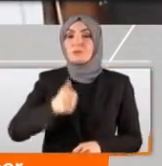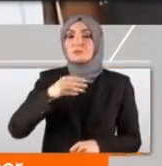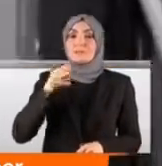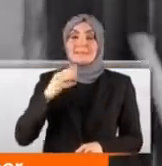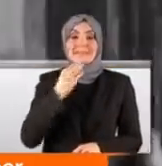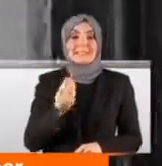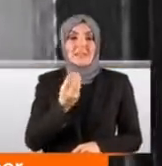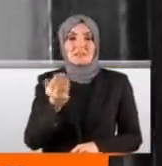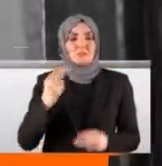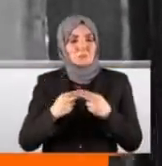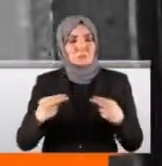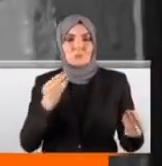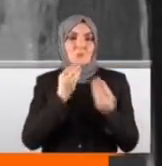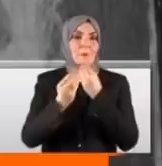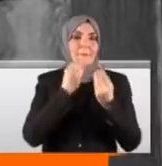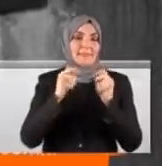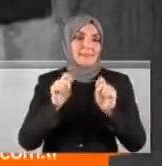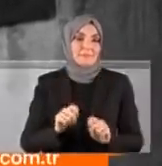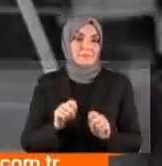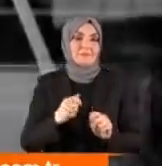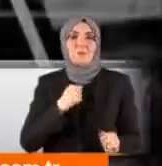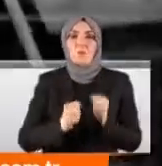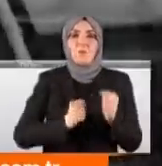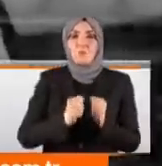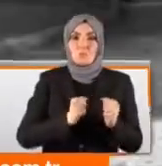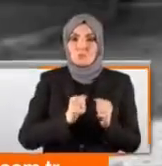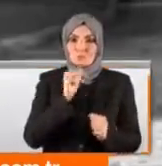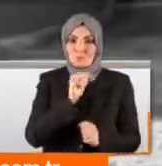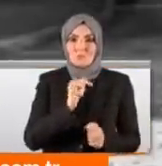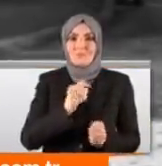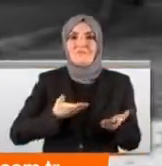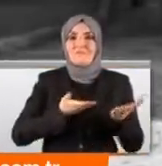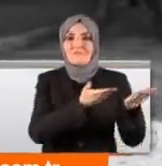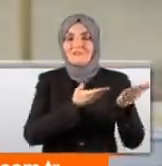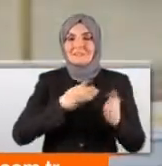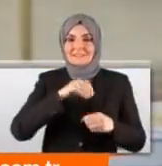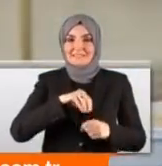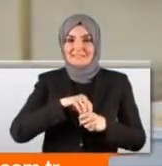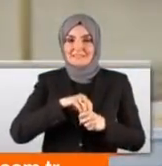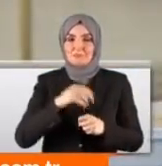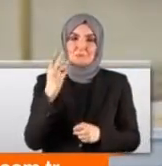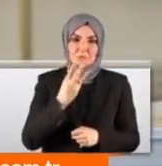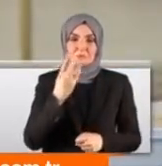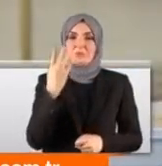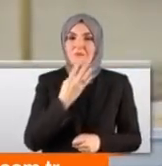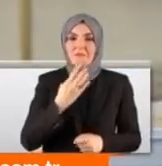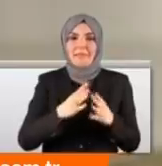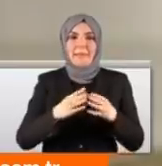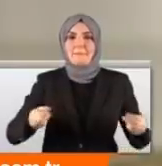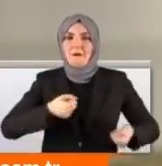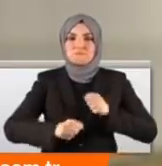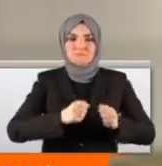uzun sohbet ettik O şu fırından 2 3 4 ekmek hamuru alıp aracıma yetiştirdiğim günleri